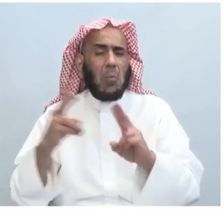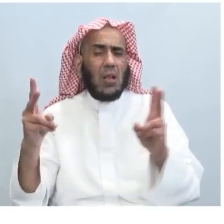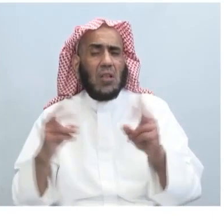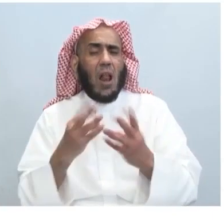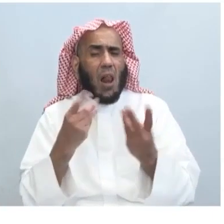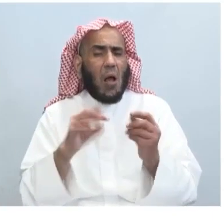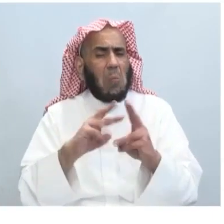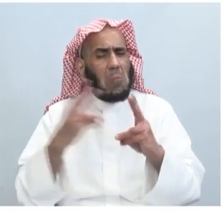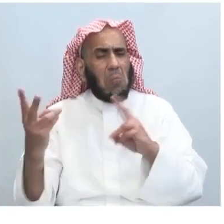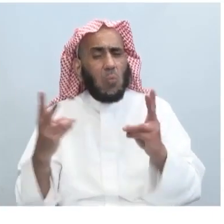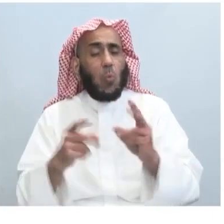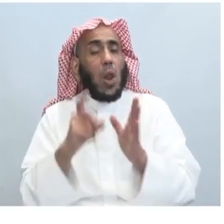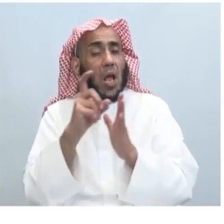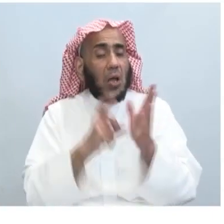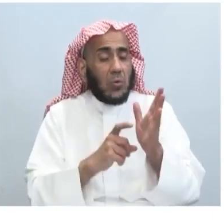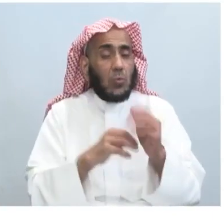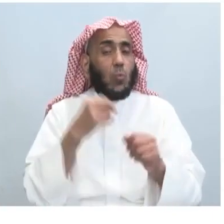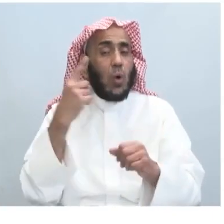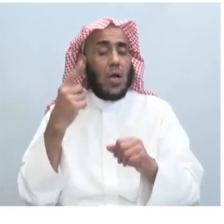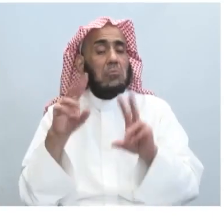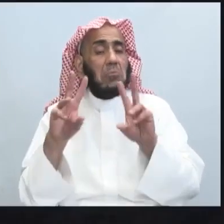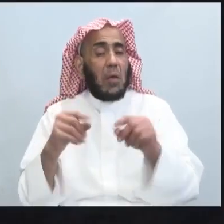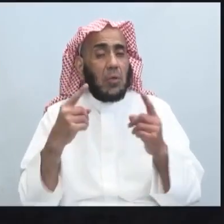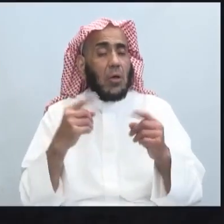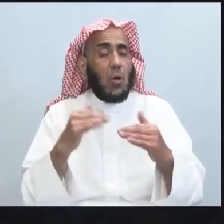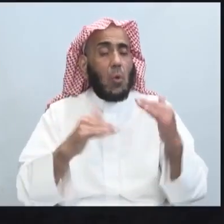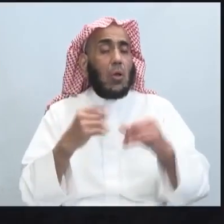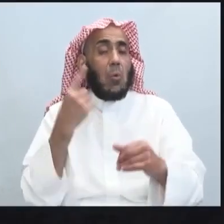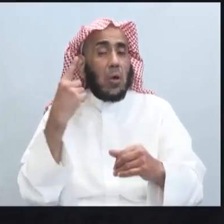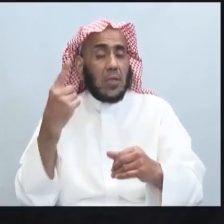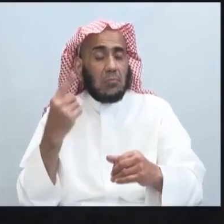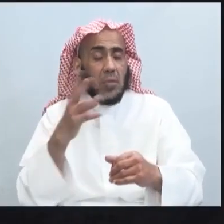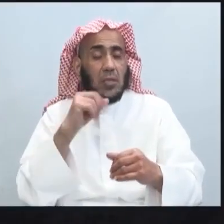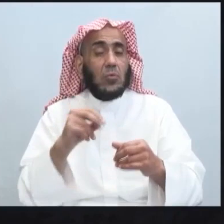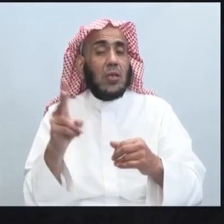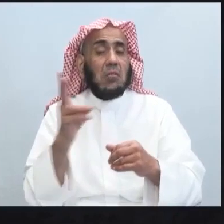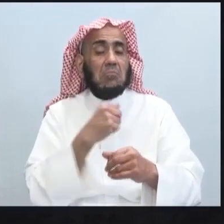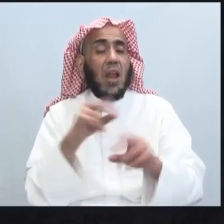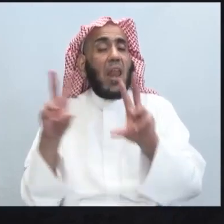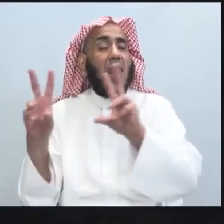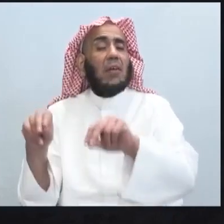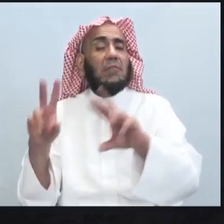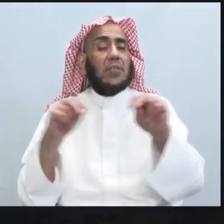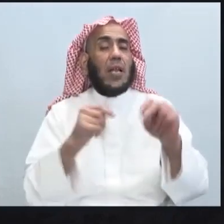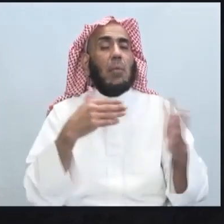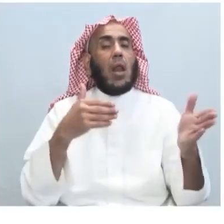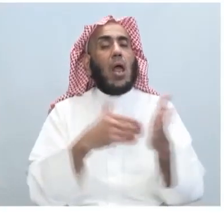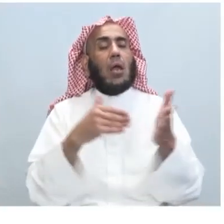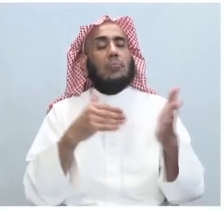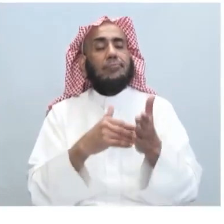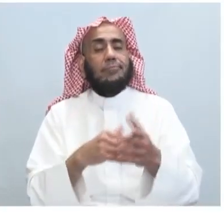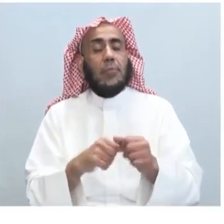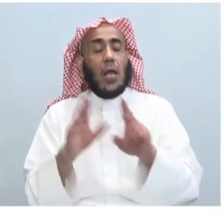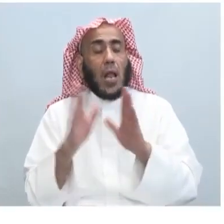الارقام والقانون واحد والمعادله واحده اذا ستعطيني نفس القيمه النهائيه